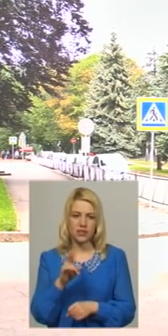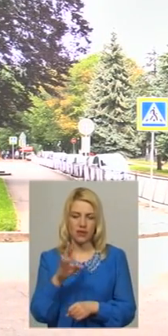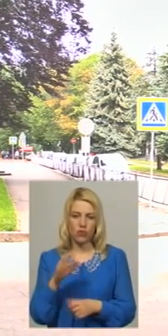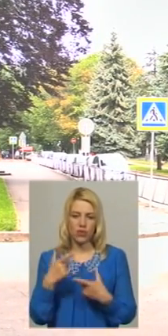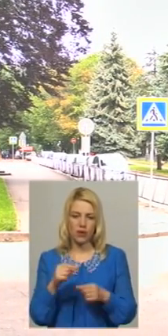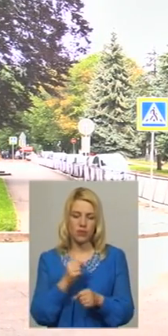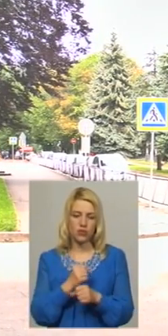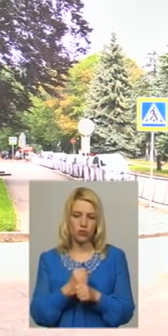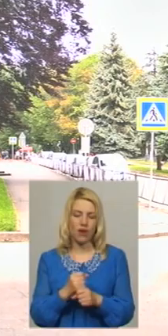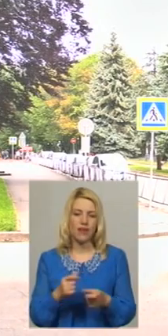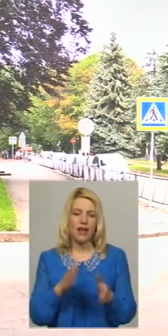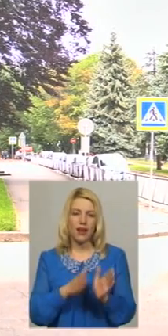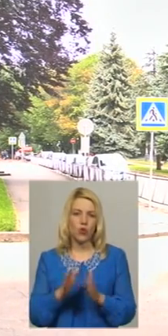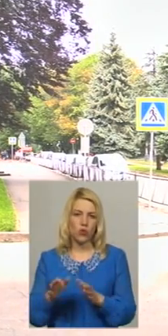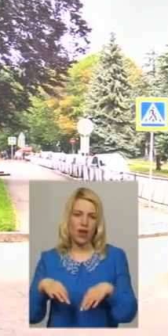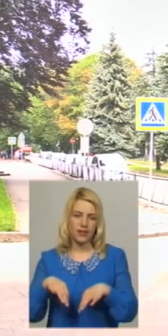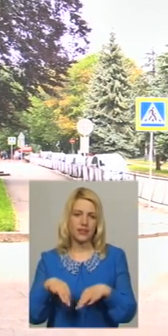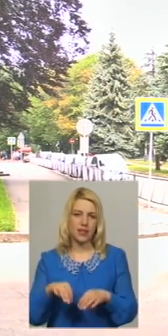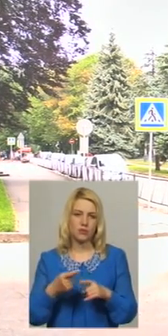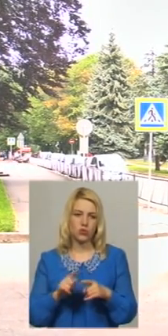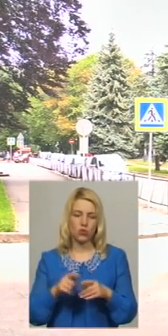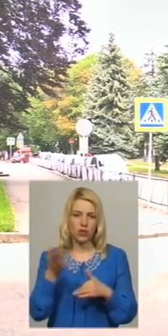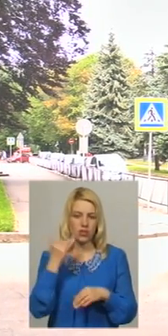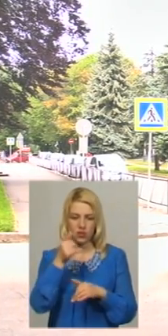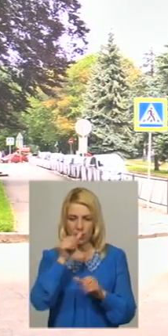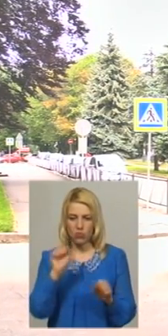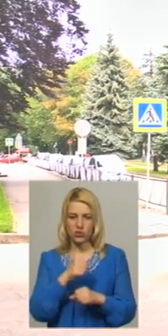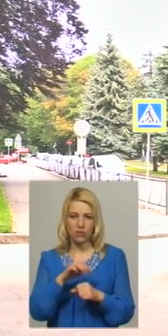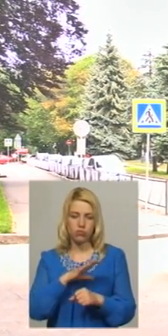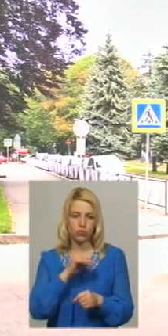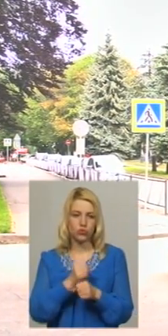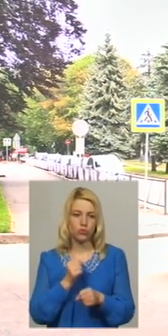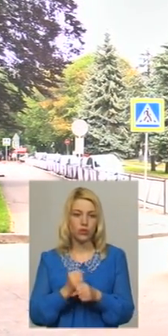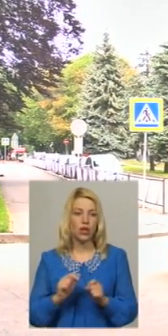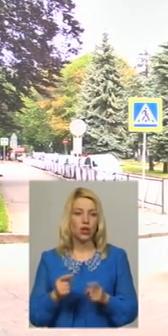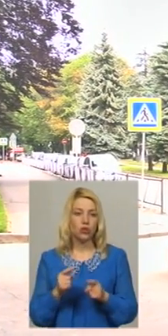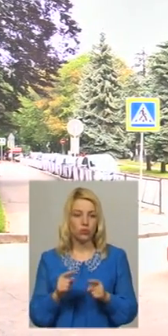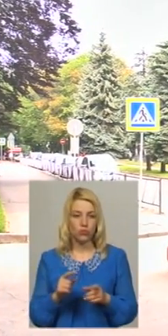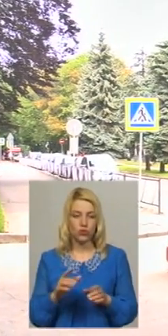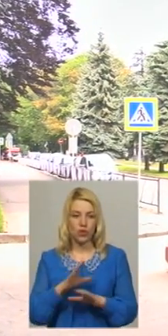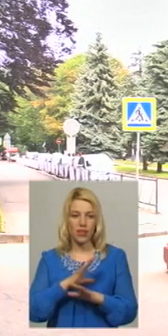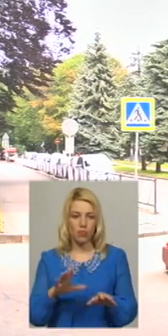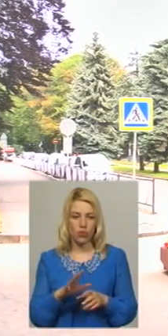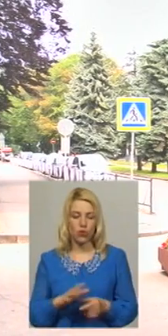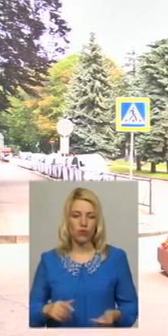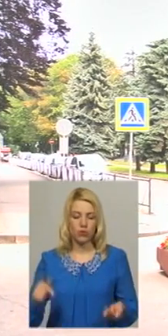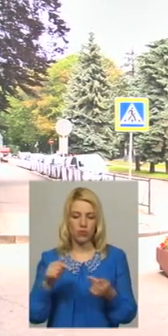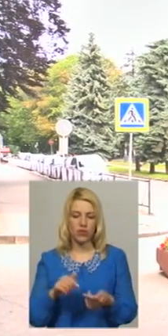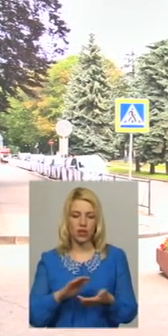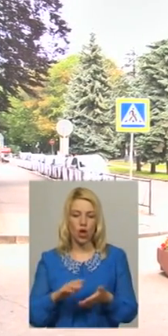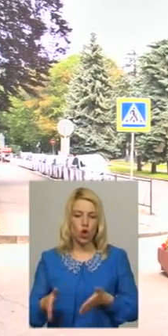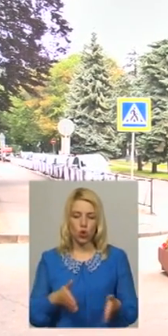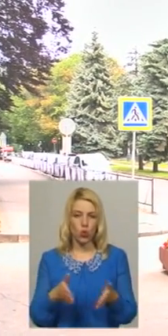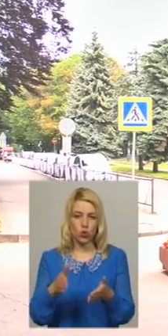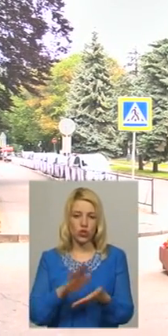регулярний транспорт. Раніше цього неможливо було зробити, тому що не було відповідних дорожніх умов,